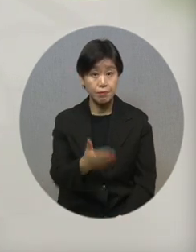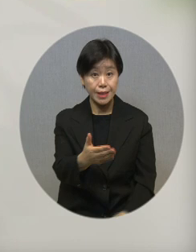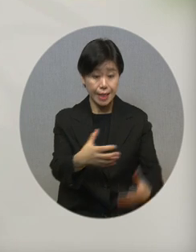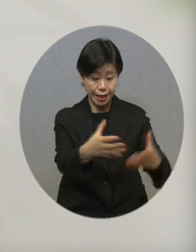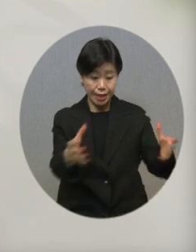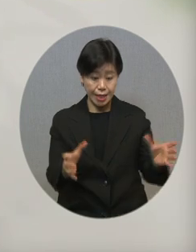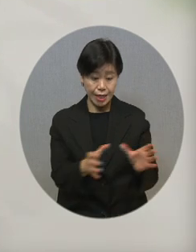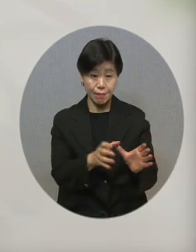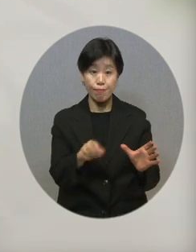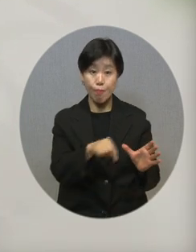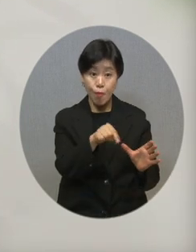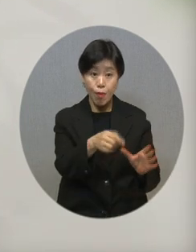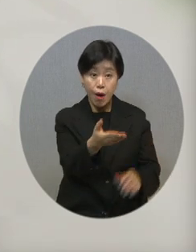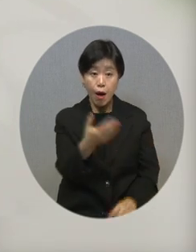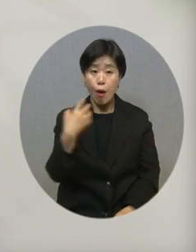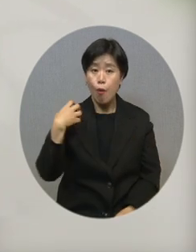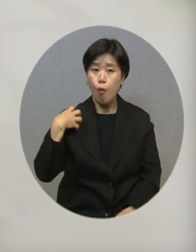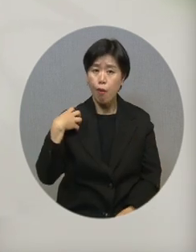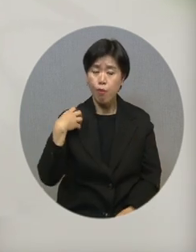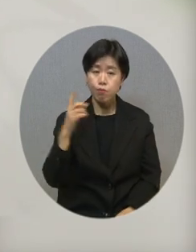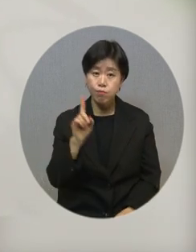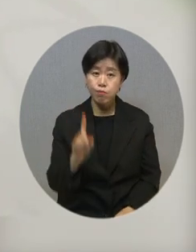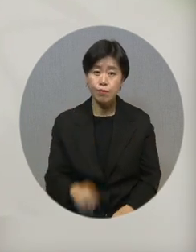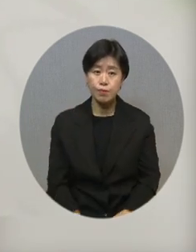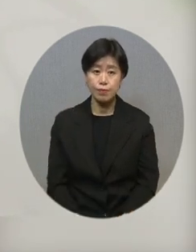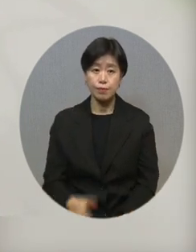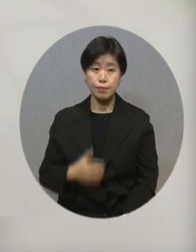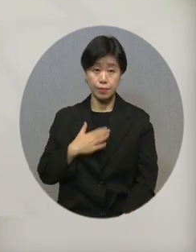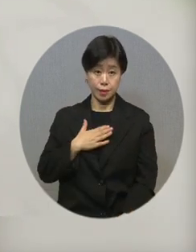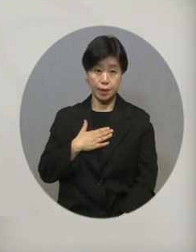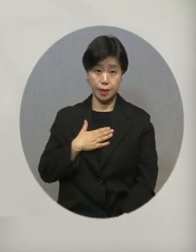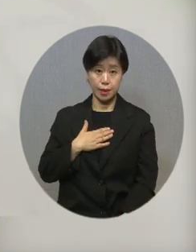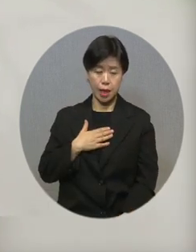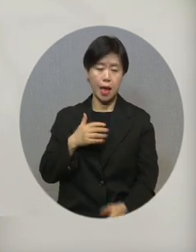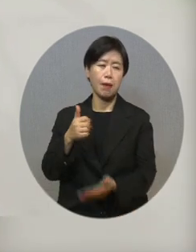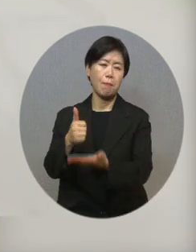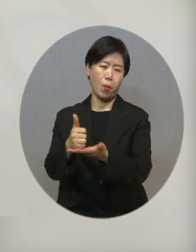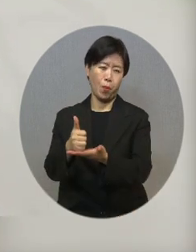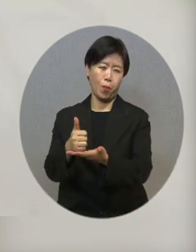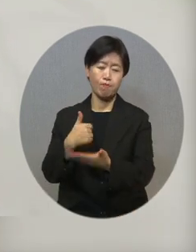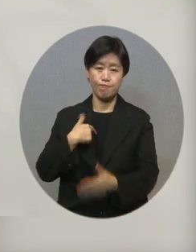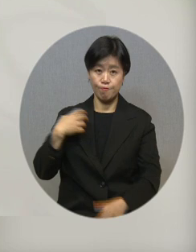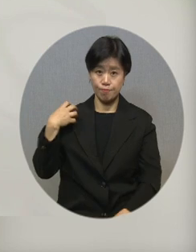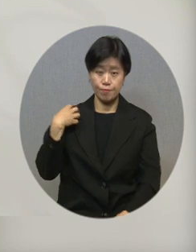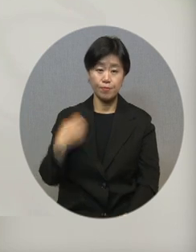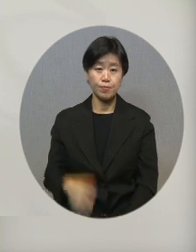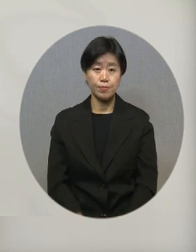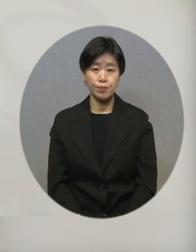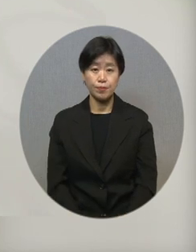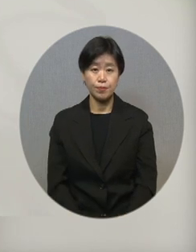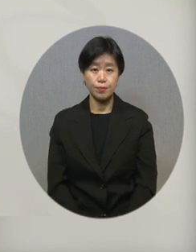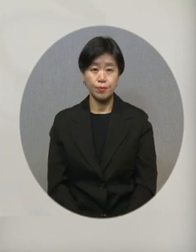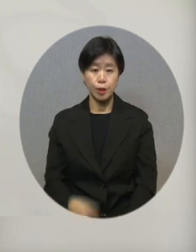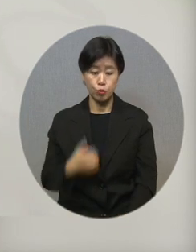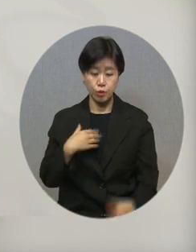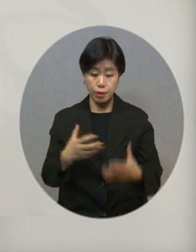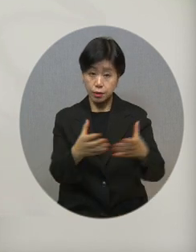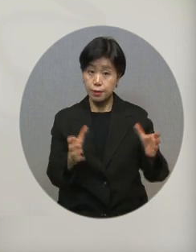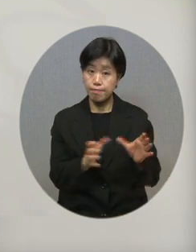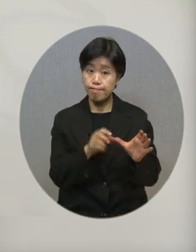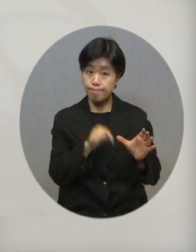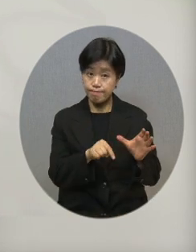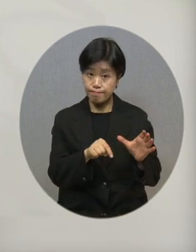팀에서 네. 하고 있는 역할은 무엇인가요? 전 주장만을 맡고 있습니다. 제가 챌린저스에서